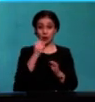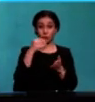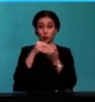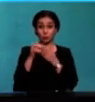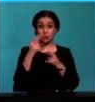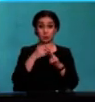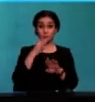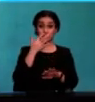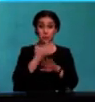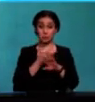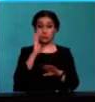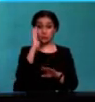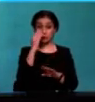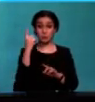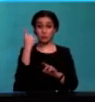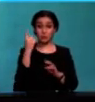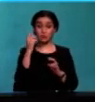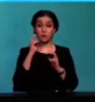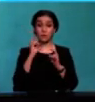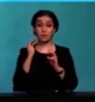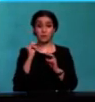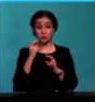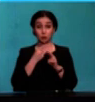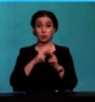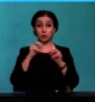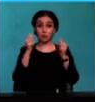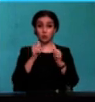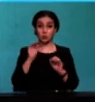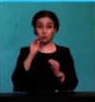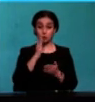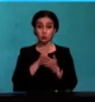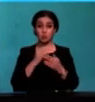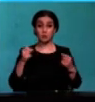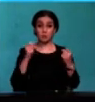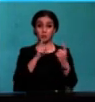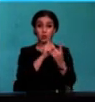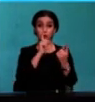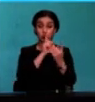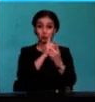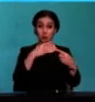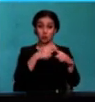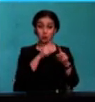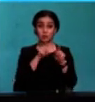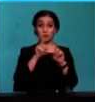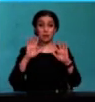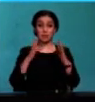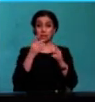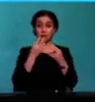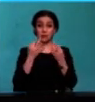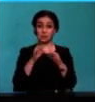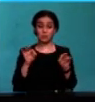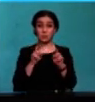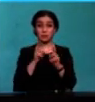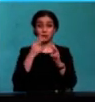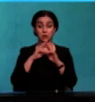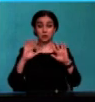Куплено бракованное стекло первой фабрики. Находится по формуле для пересечения независимых событий. P от А